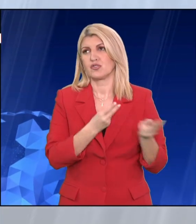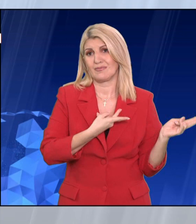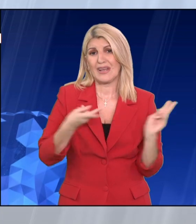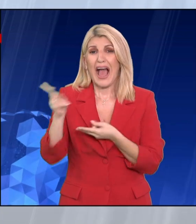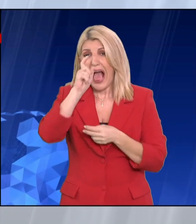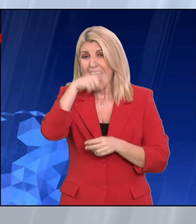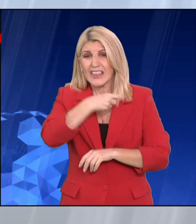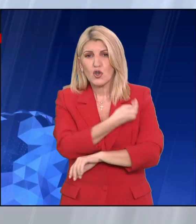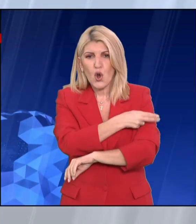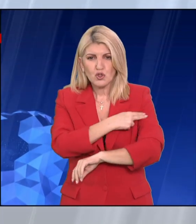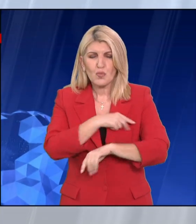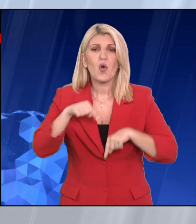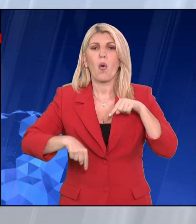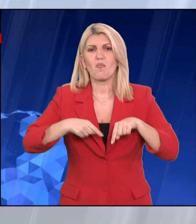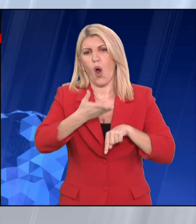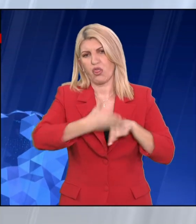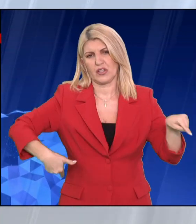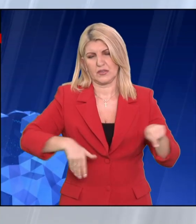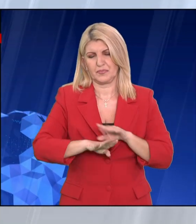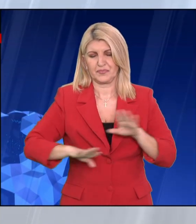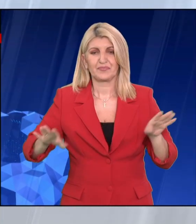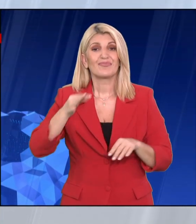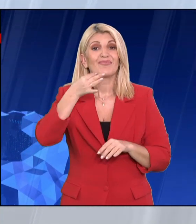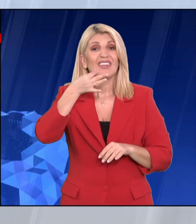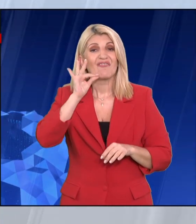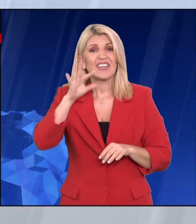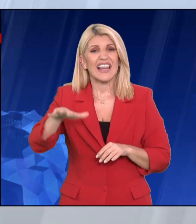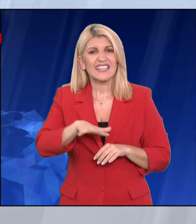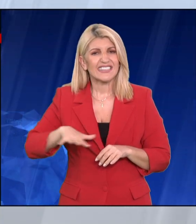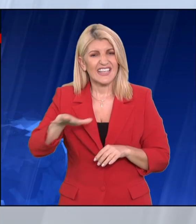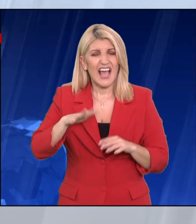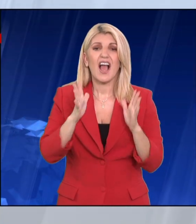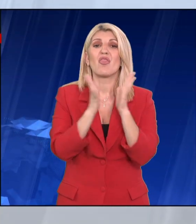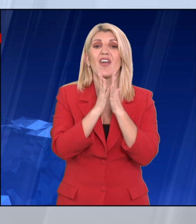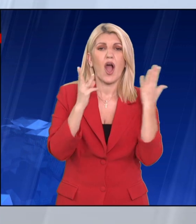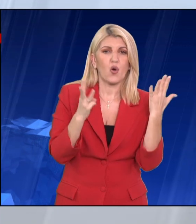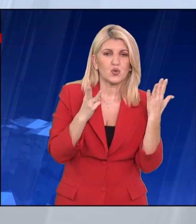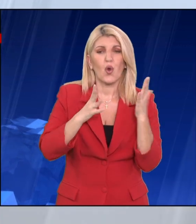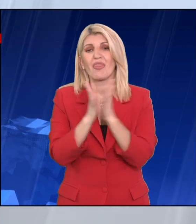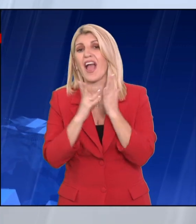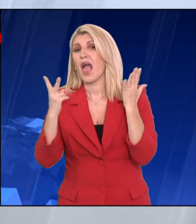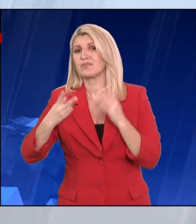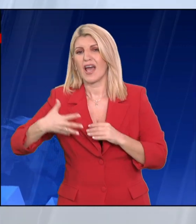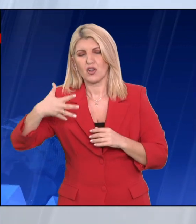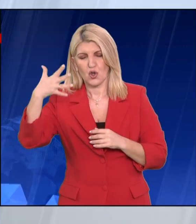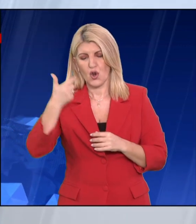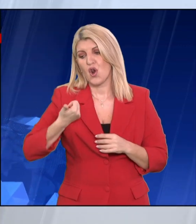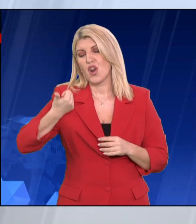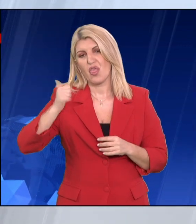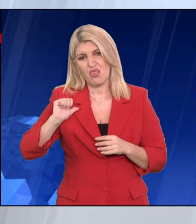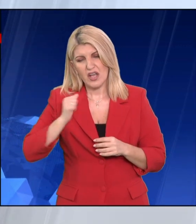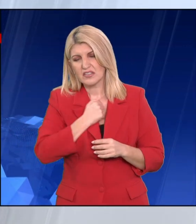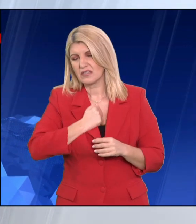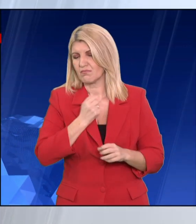οι κάτοικοι στα Βρυλίσια, όπου δύο παιδιά 18 και 17 ετών έχασαν χθες τη ζωή τους όταν το αυτοκίνητο στο οποίο